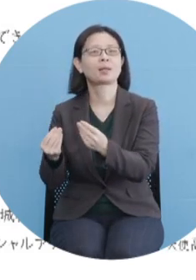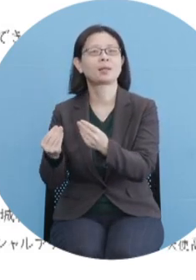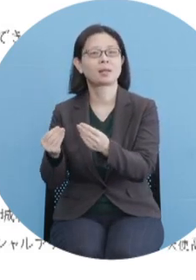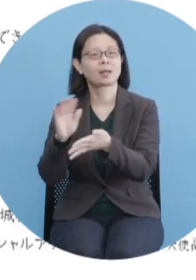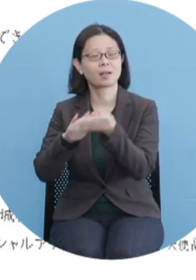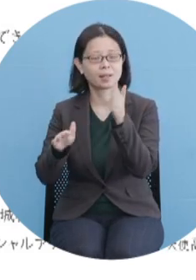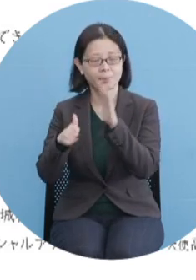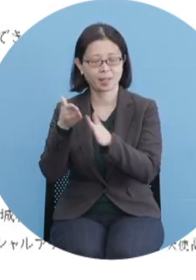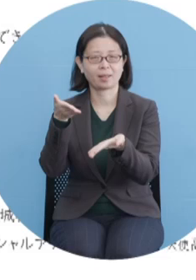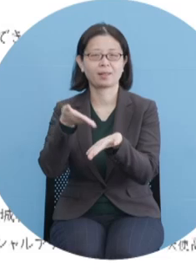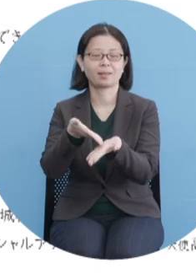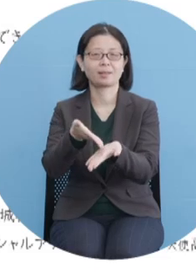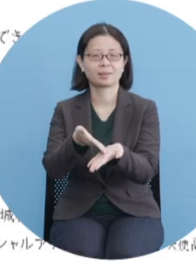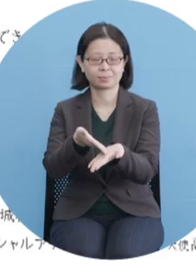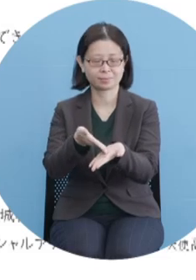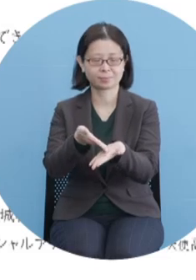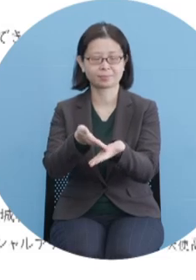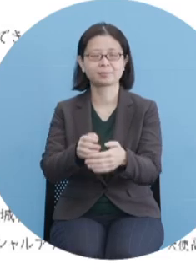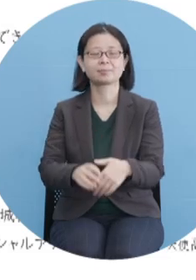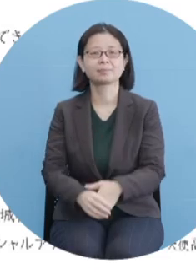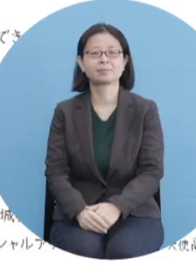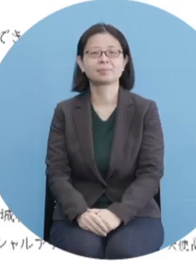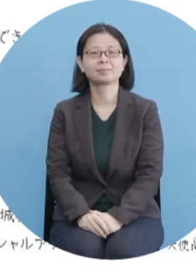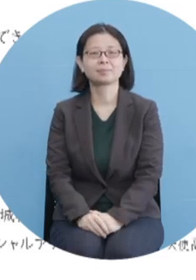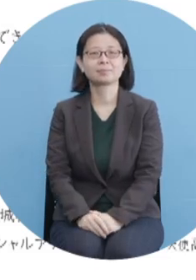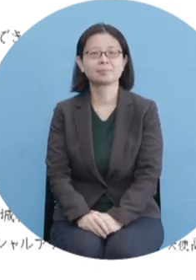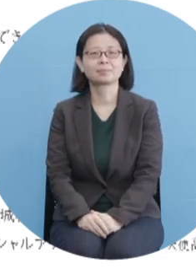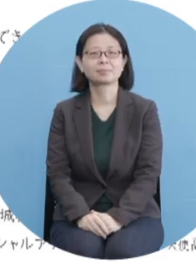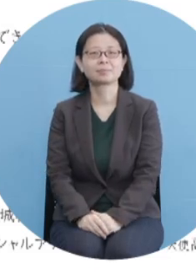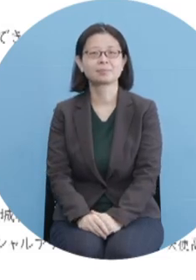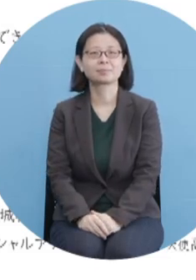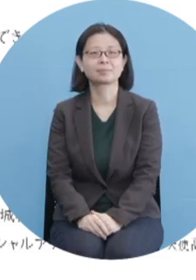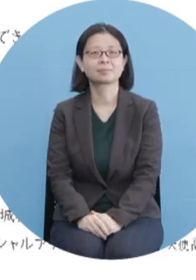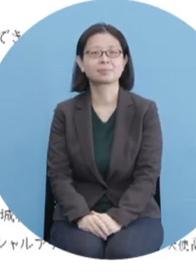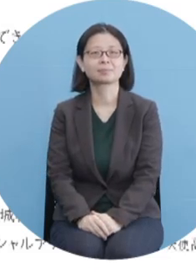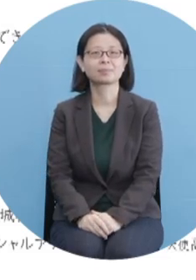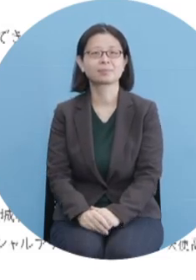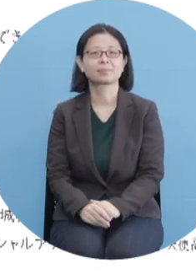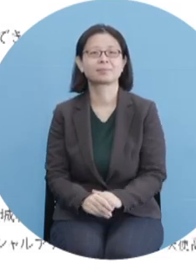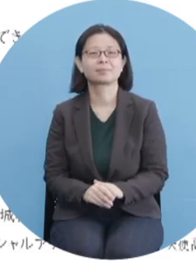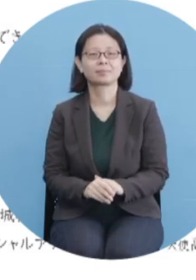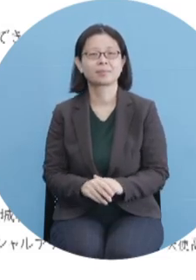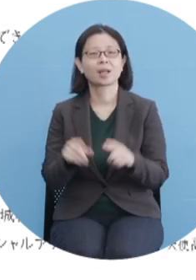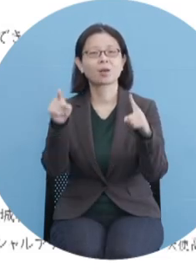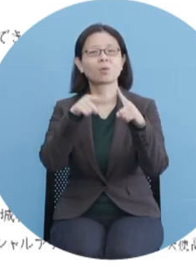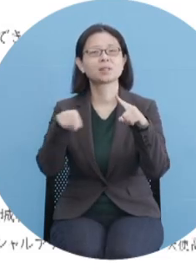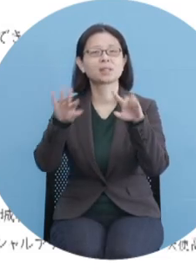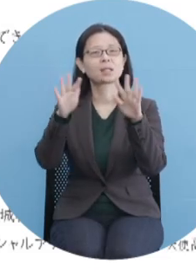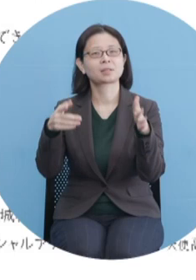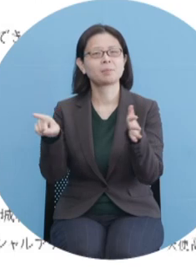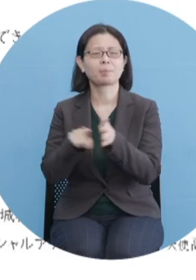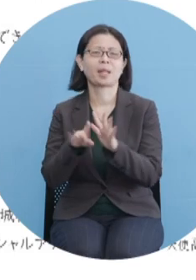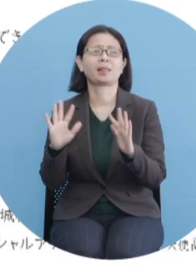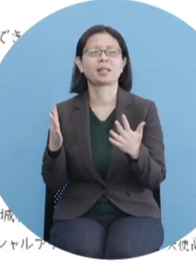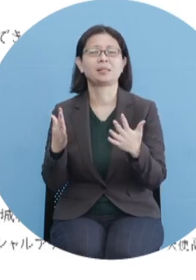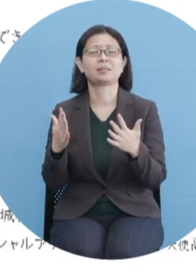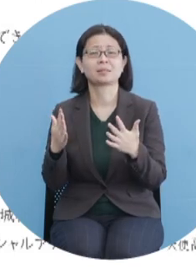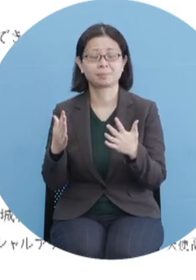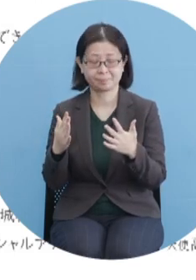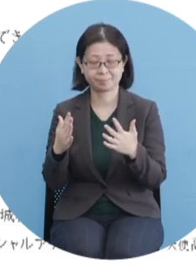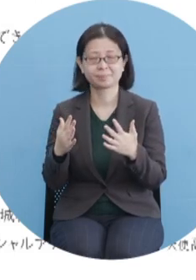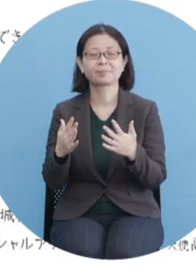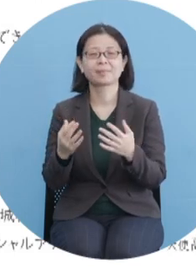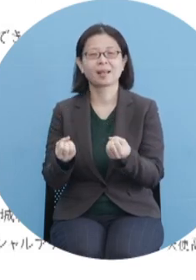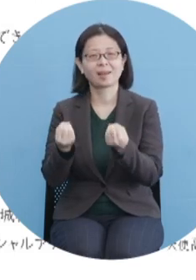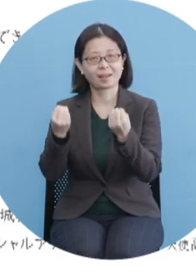え改めてという形になりますがえ今現在え公式キャラクターがこれまで酒はなくてです